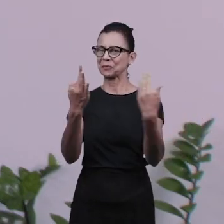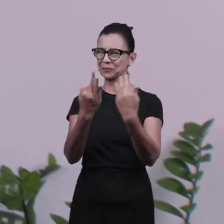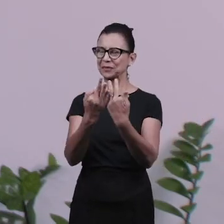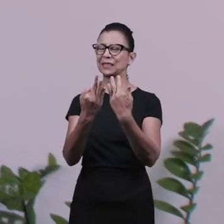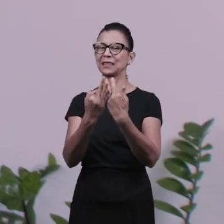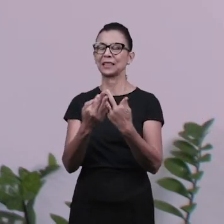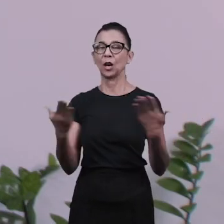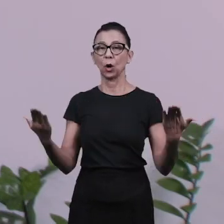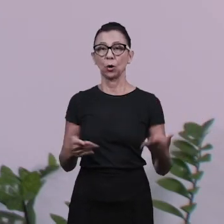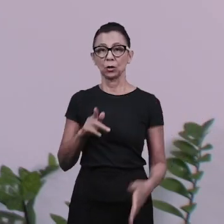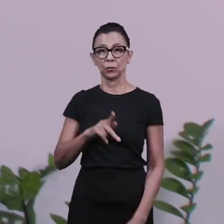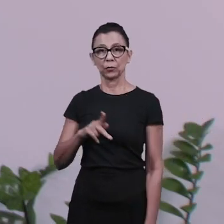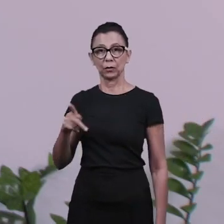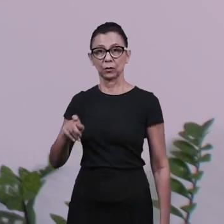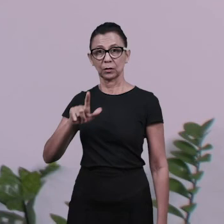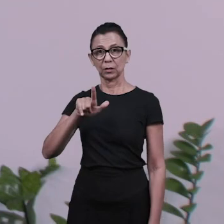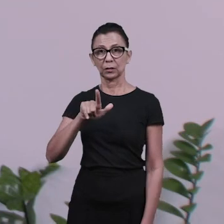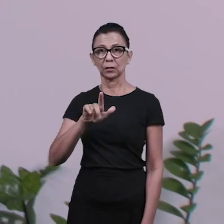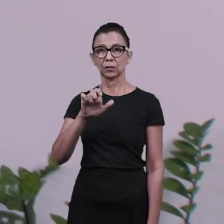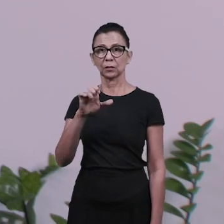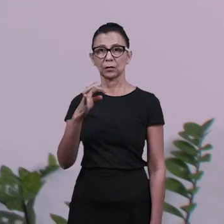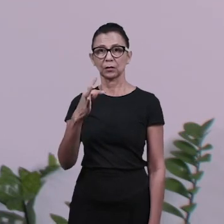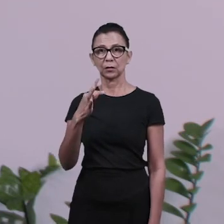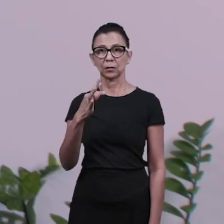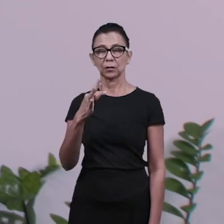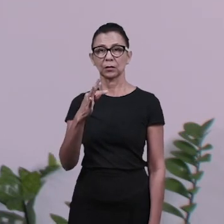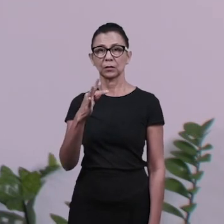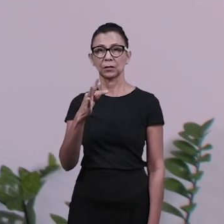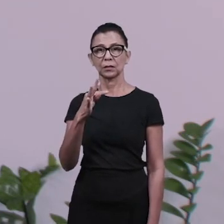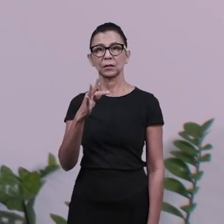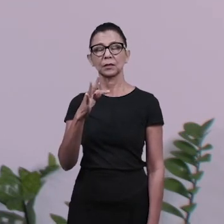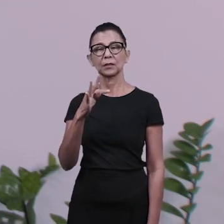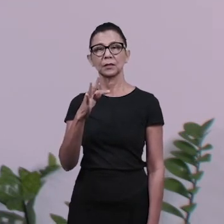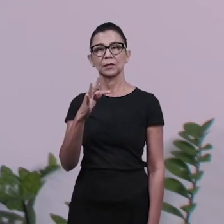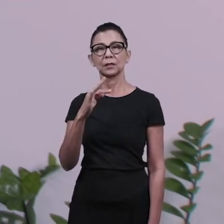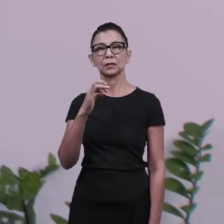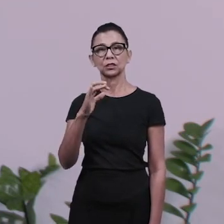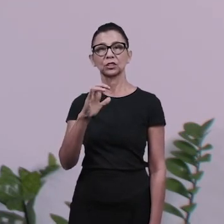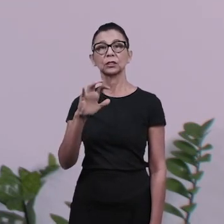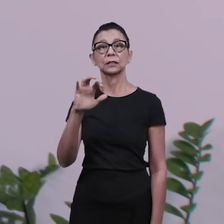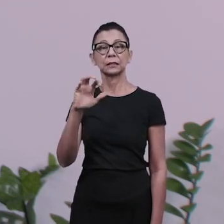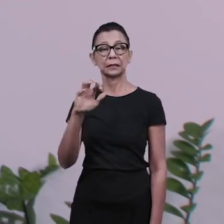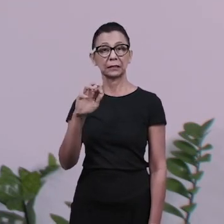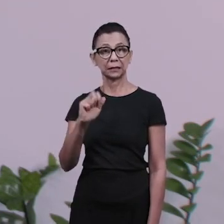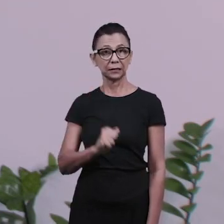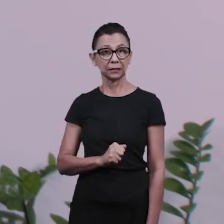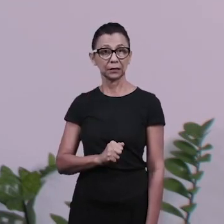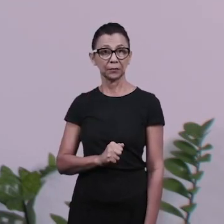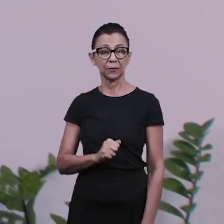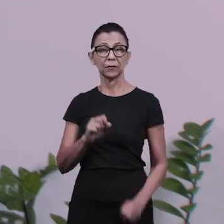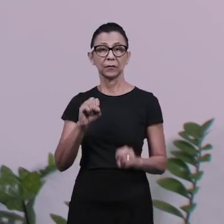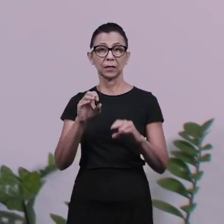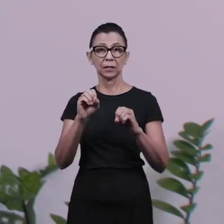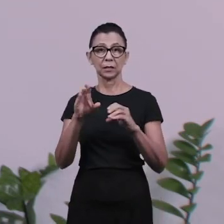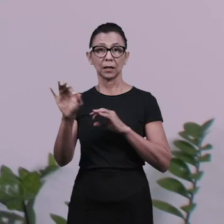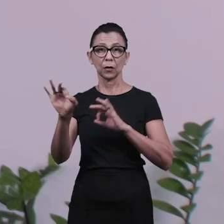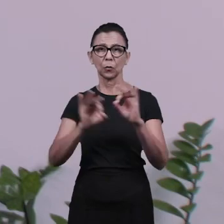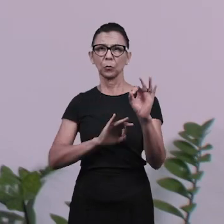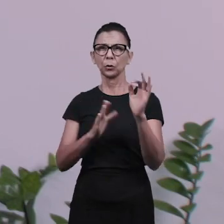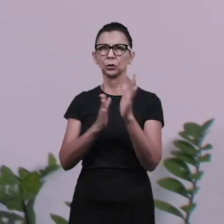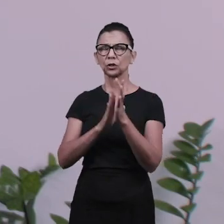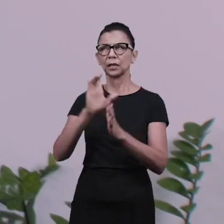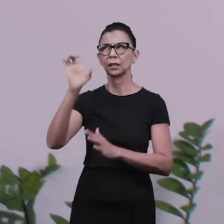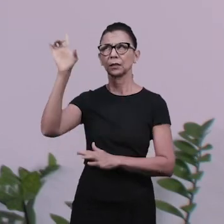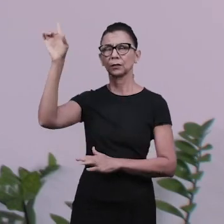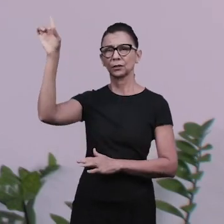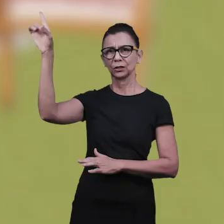d'aujourd'hui, la professeure Laetitia Lirio va nous parler sur le projet établi par Dieu et défini depuis le début de l'histoire